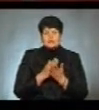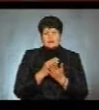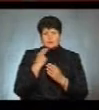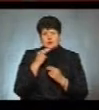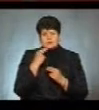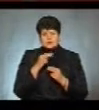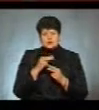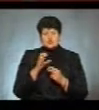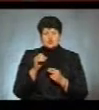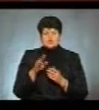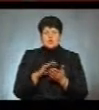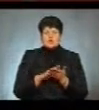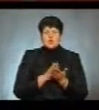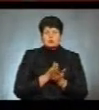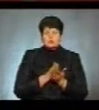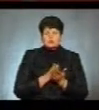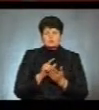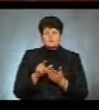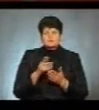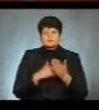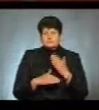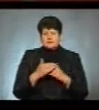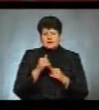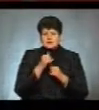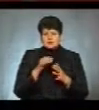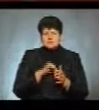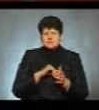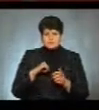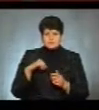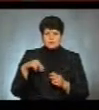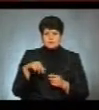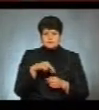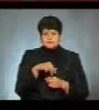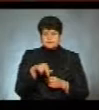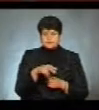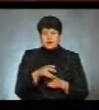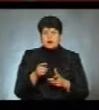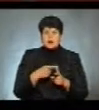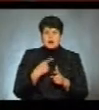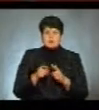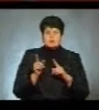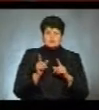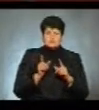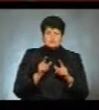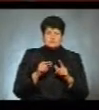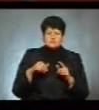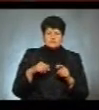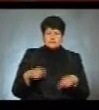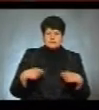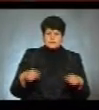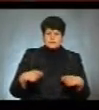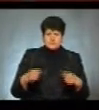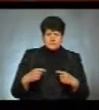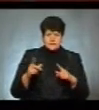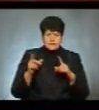поліпшення соціального обслуговування осіб з інвалідністю, які не можуть самостійно пересуватися або пересуваються за допомогою візків, розповів